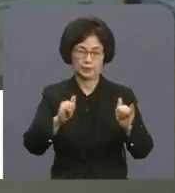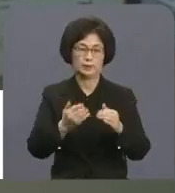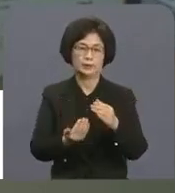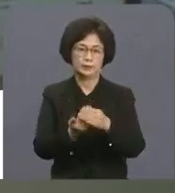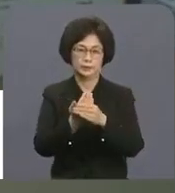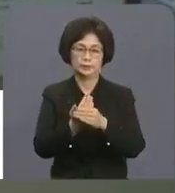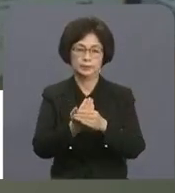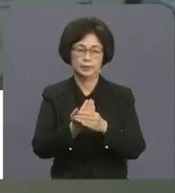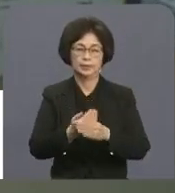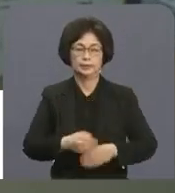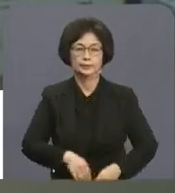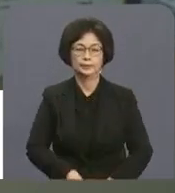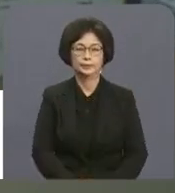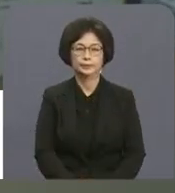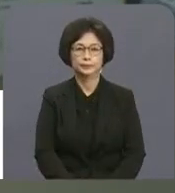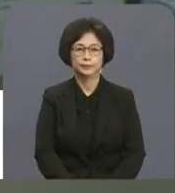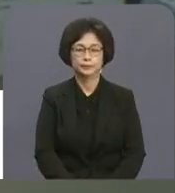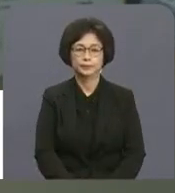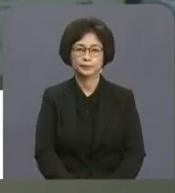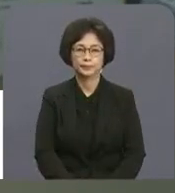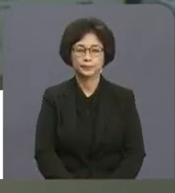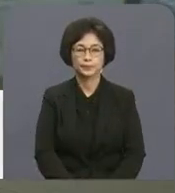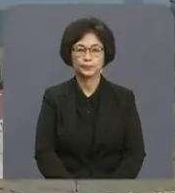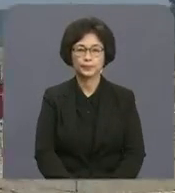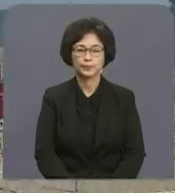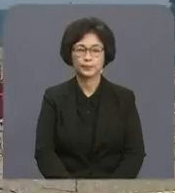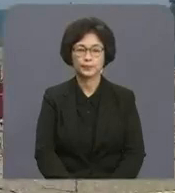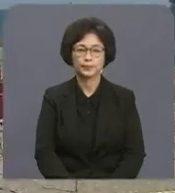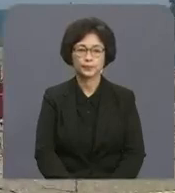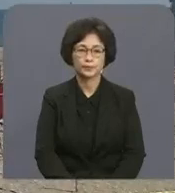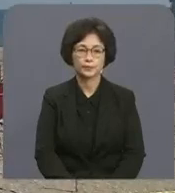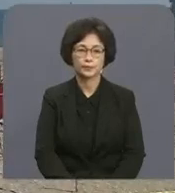나왔습니다. 안정홍 기자가 보도합니다.